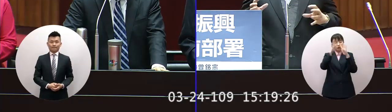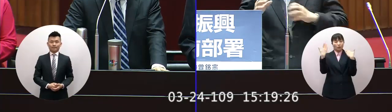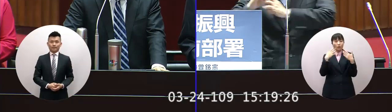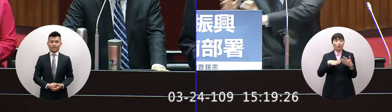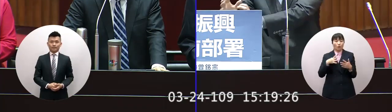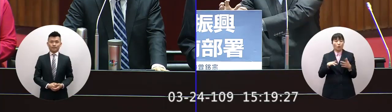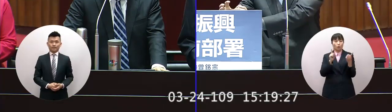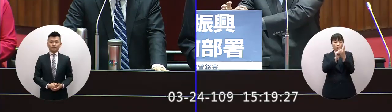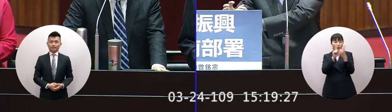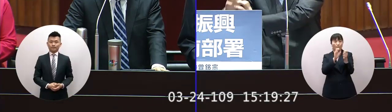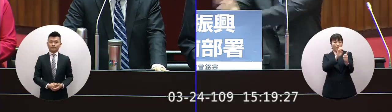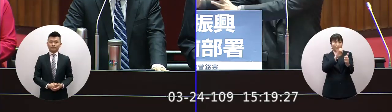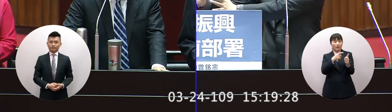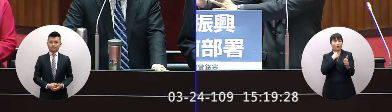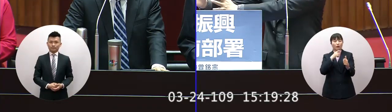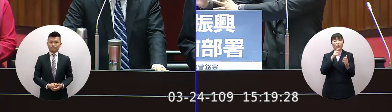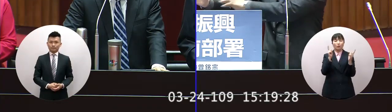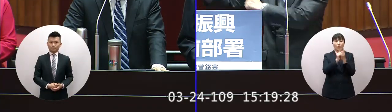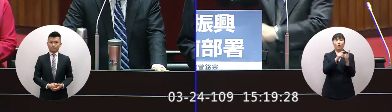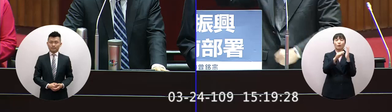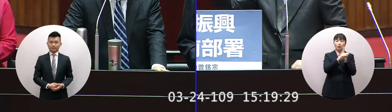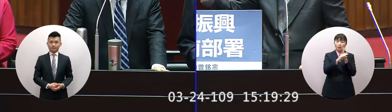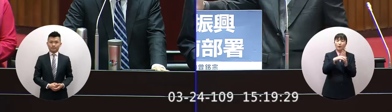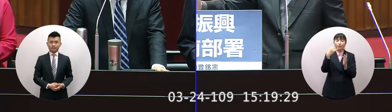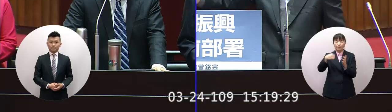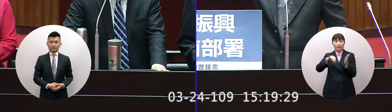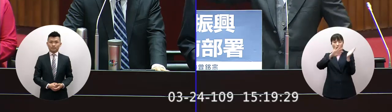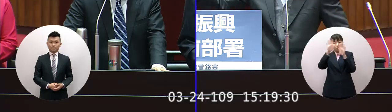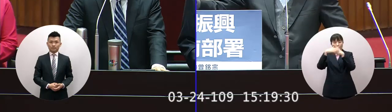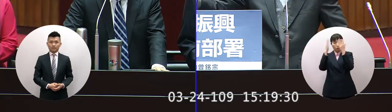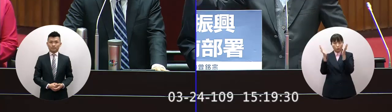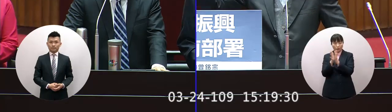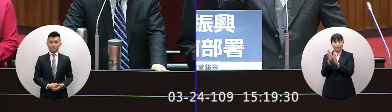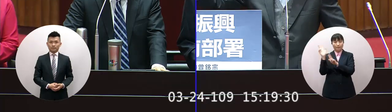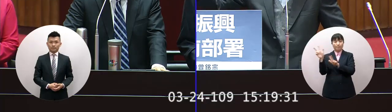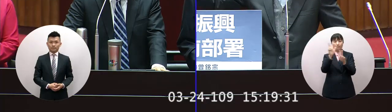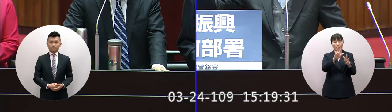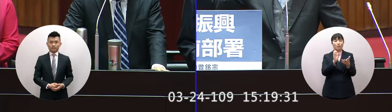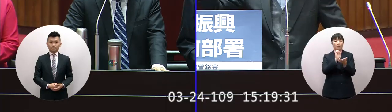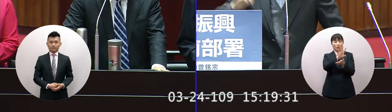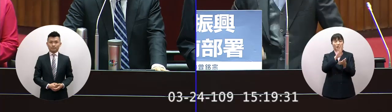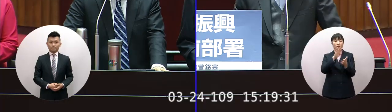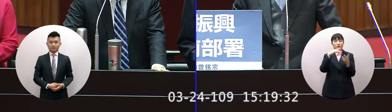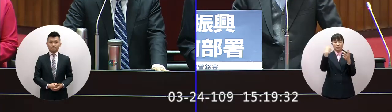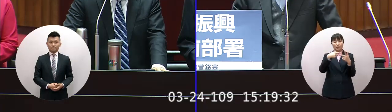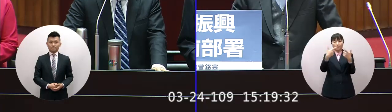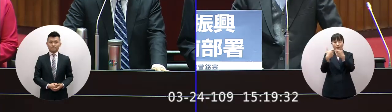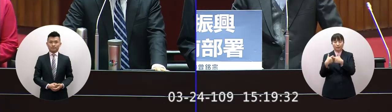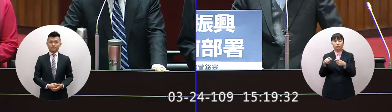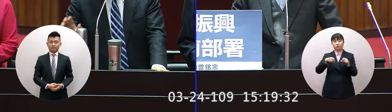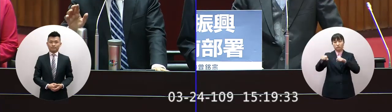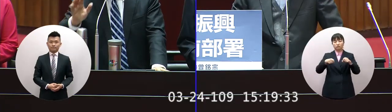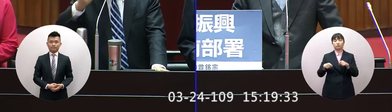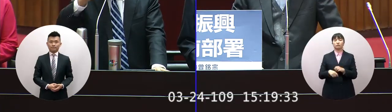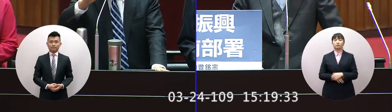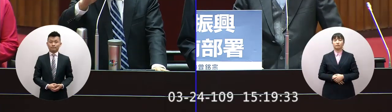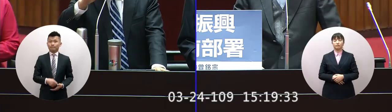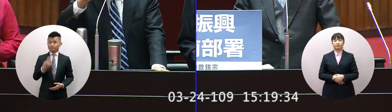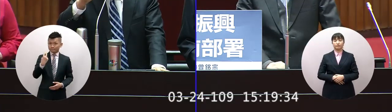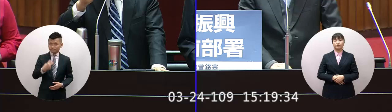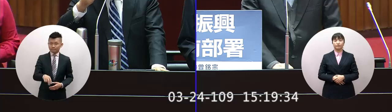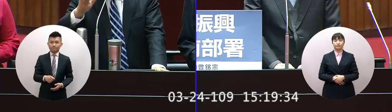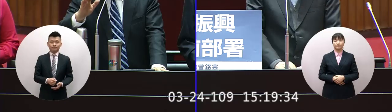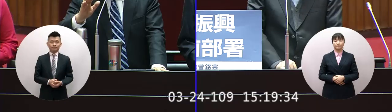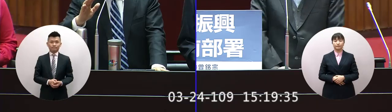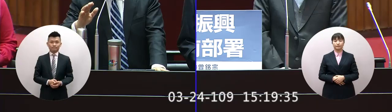样？中等的情况怎么样？最坏的情况怎么样？那能依据情况采行相关的因应措施。 阿哥吼，甲委